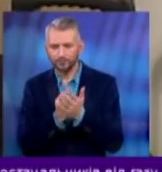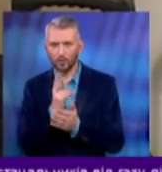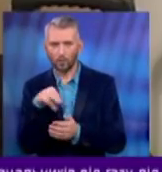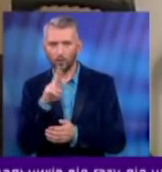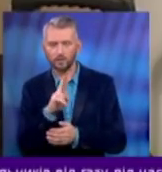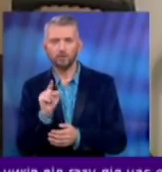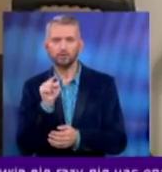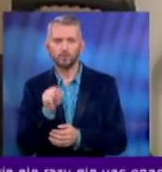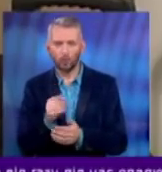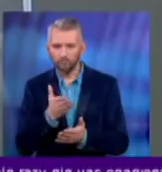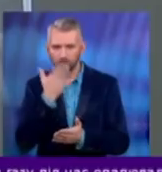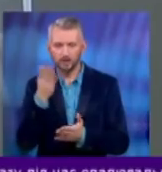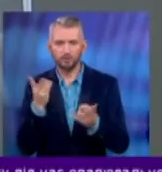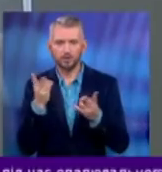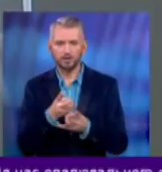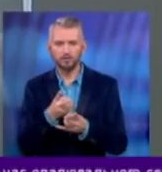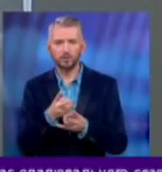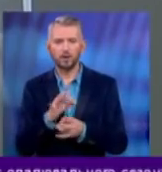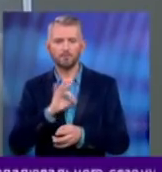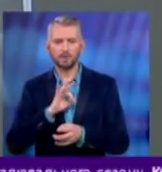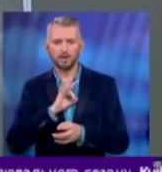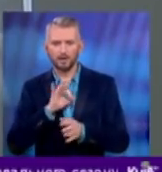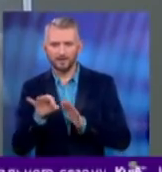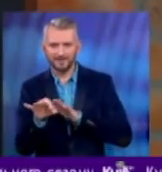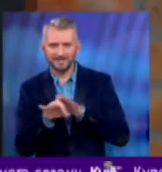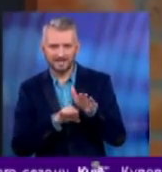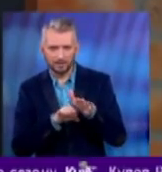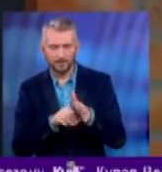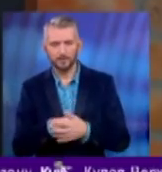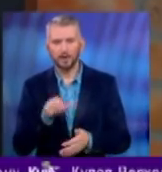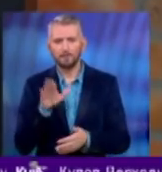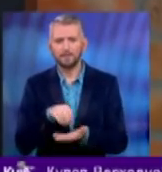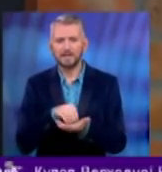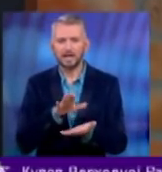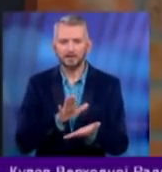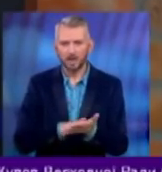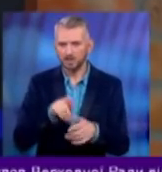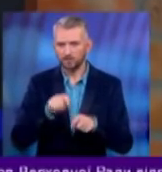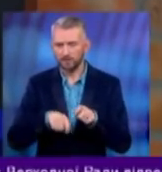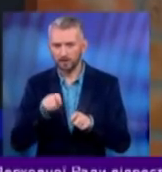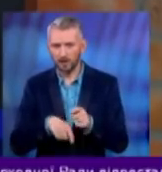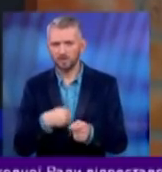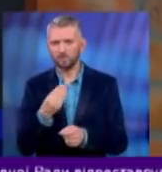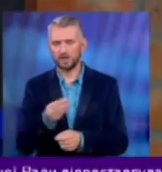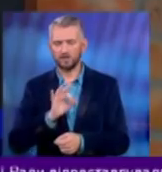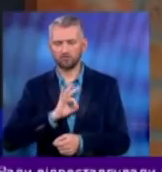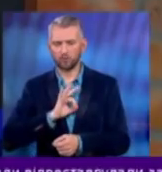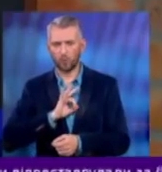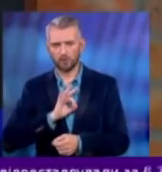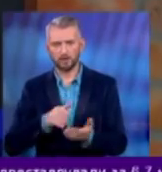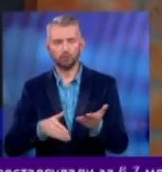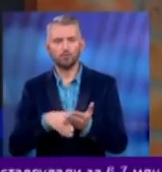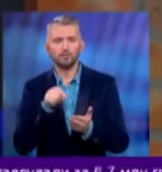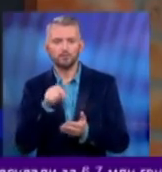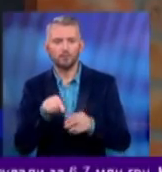для того, щоб його зчитати, потрібно піднести медальйон до сканера. Після реєстрації та верифікації видається жетон, за допомогою